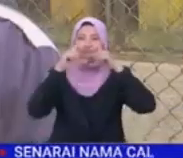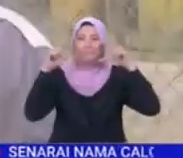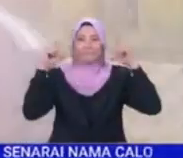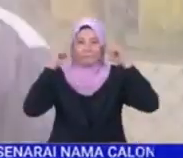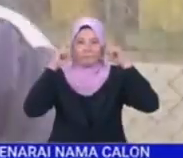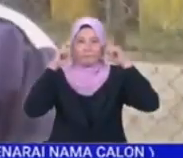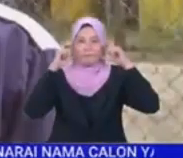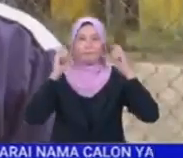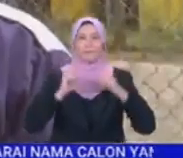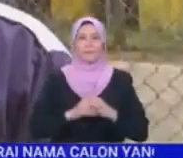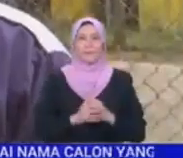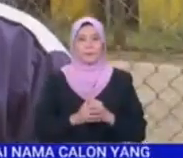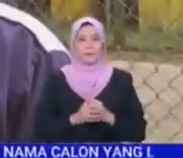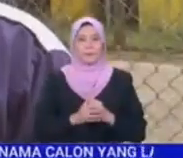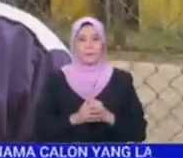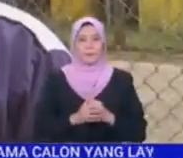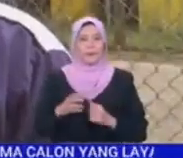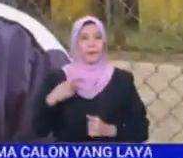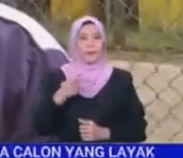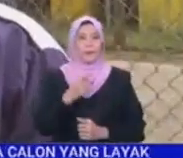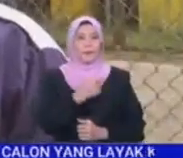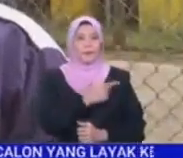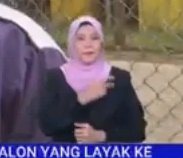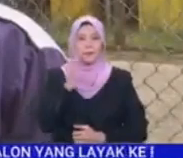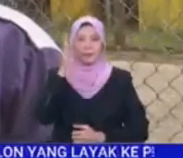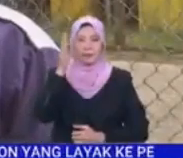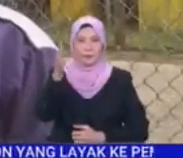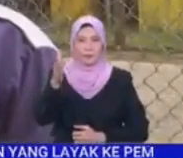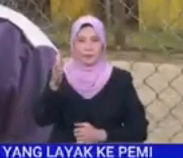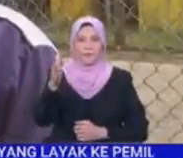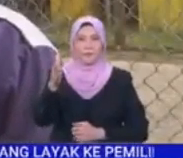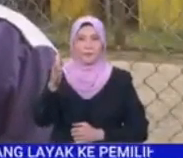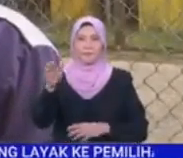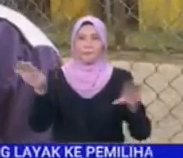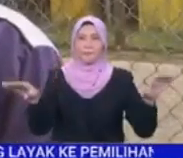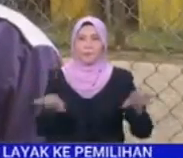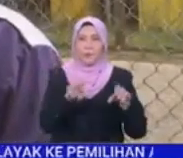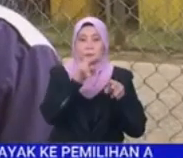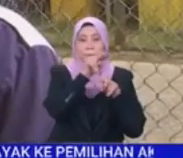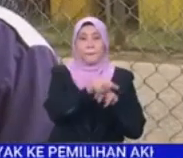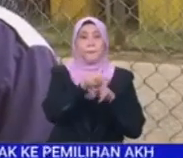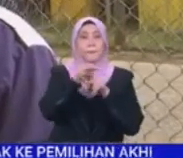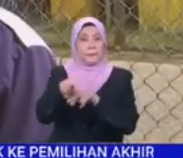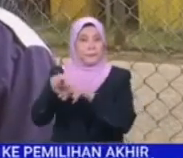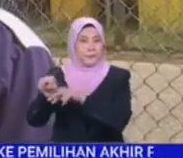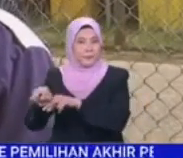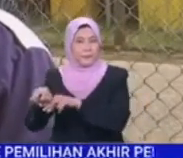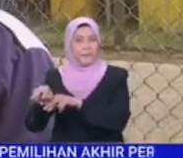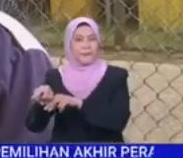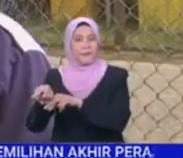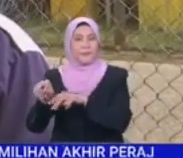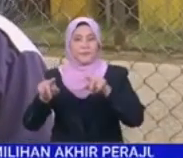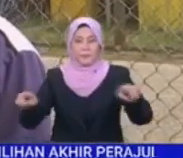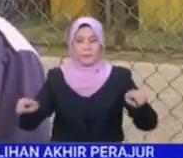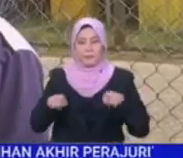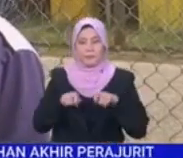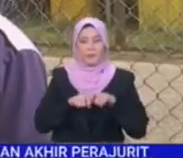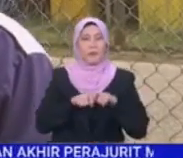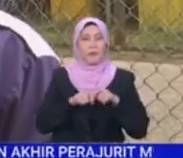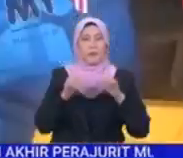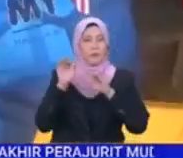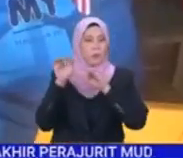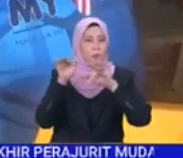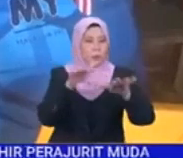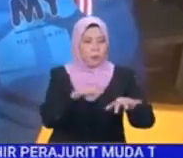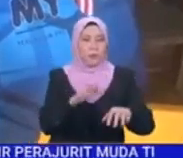dan sebagainya dan dari pihak kami juga kami akan membuat pemantauanlah dari masa ke semasa tempat-tempat yang ramai